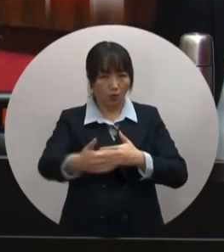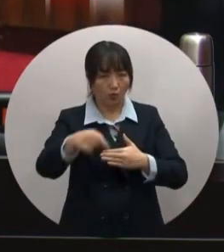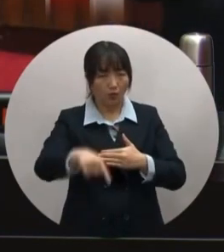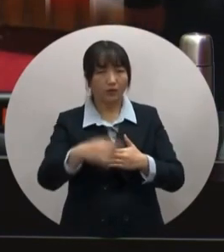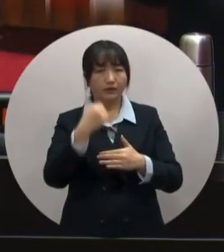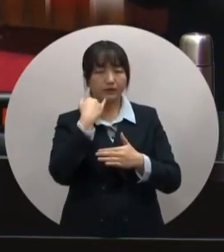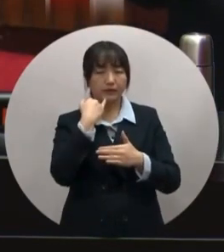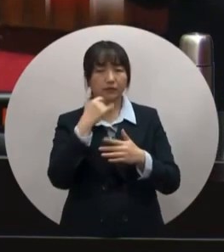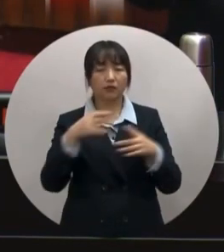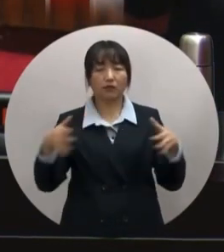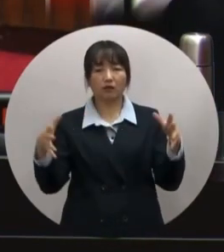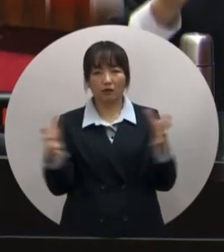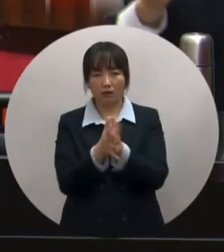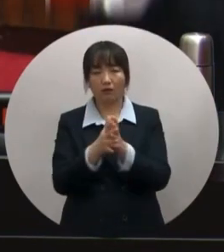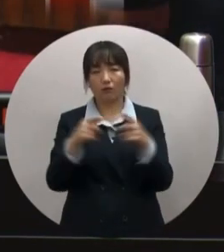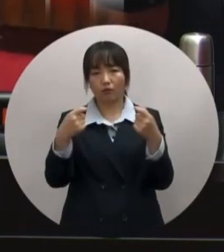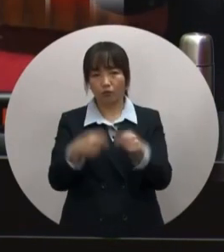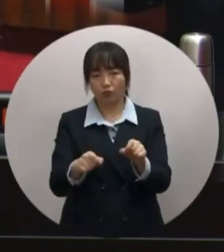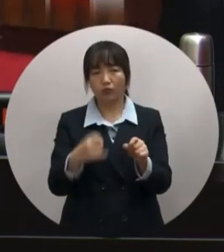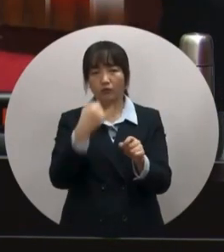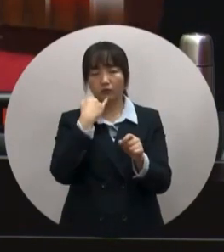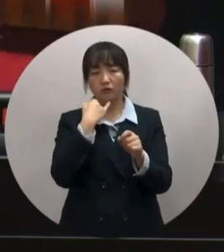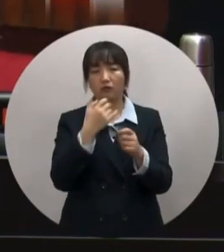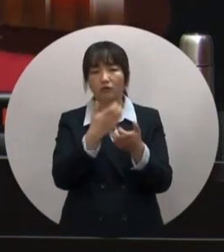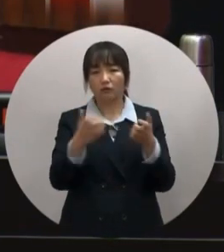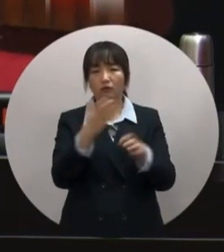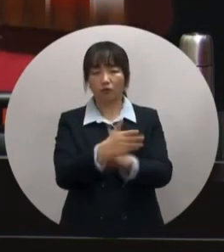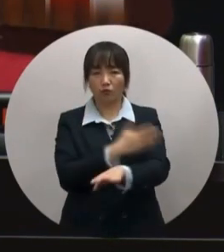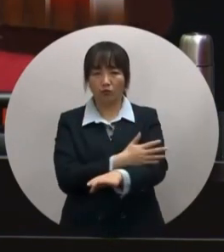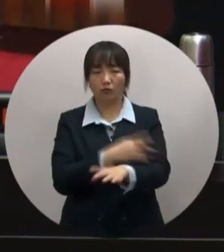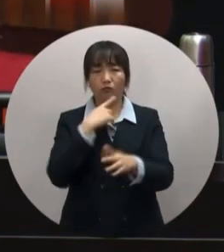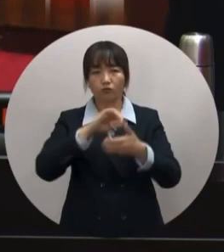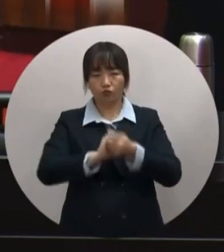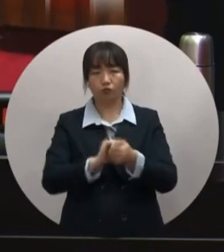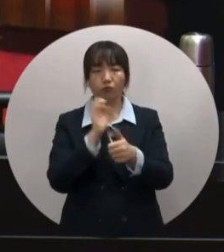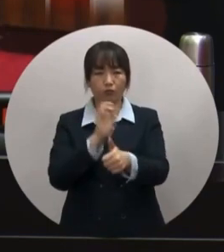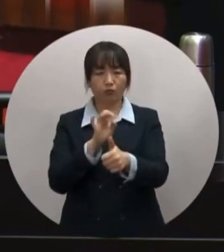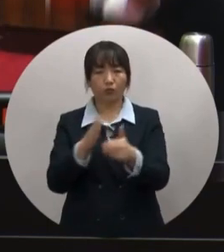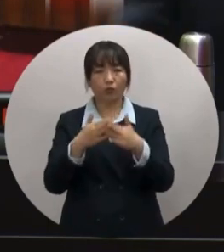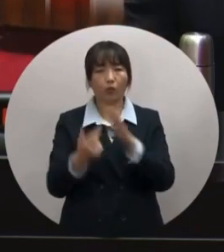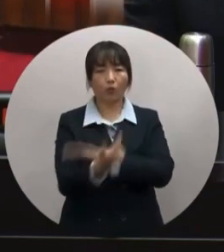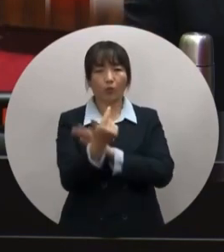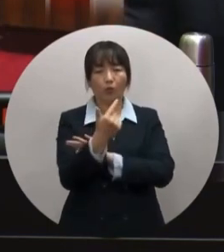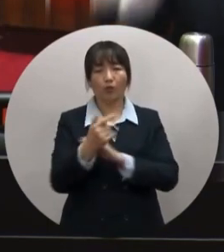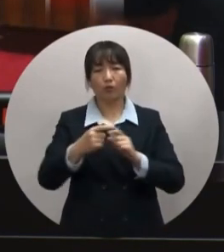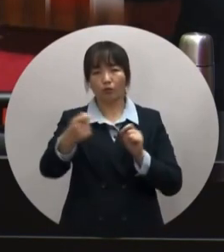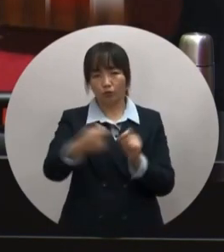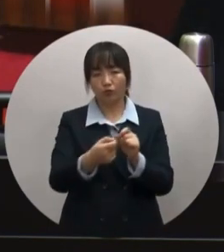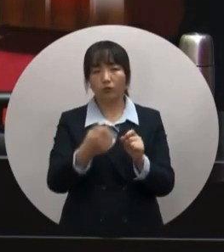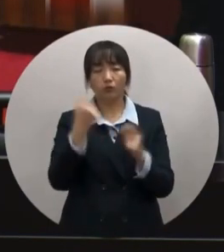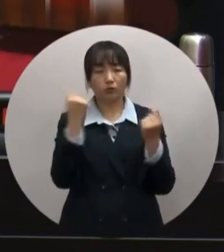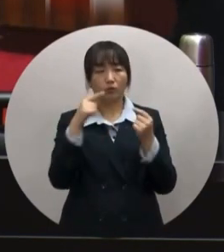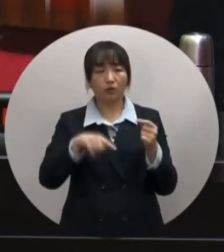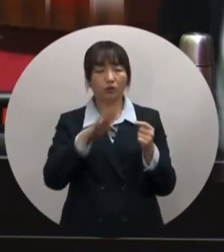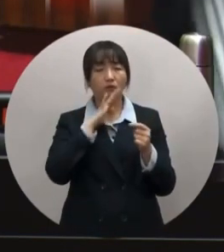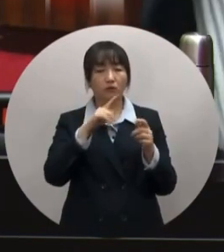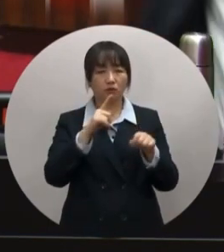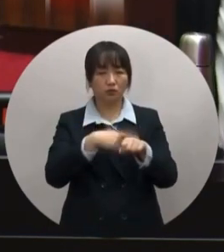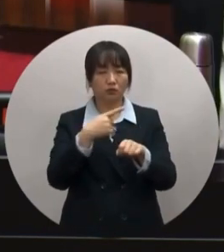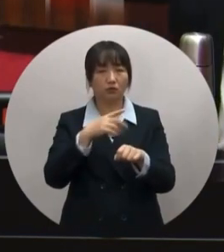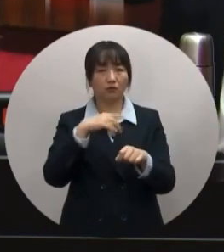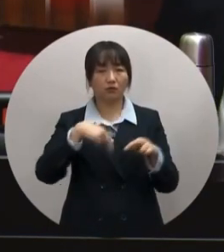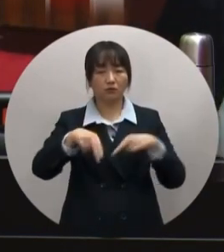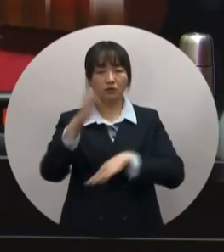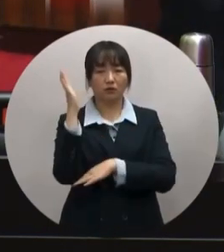那可以一併進行的分斷進行那我一定要求超快譬如這一次從